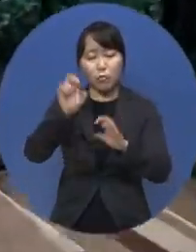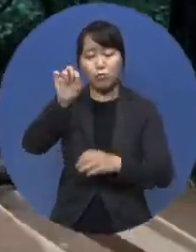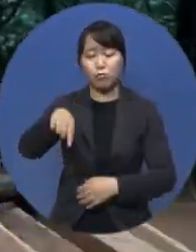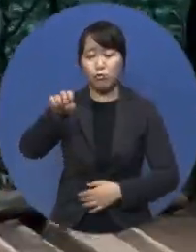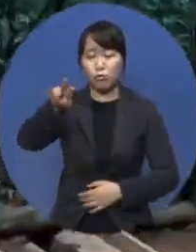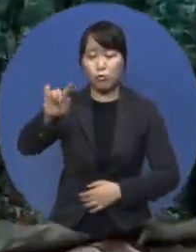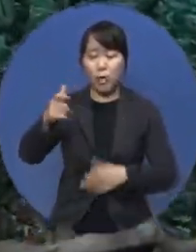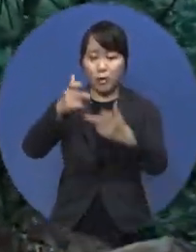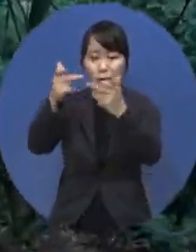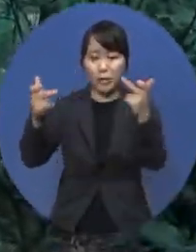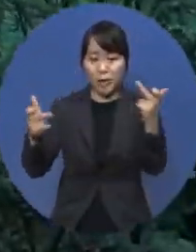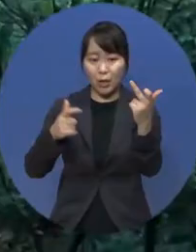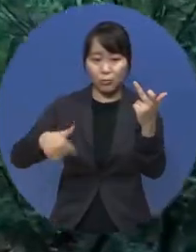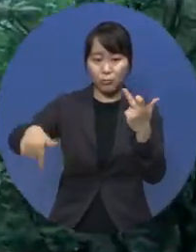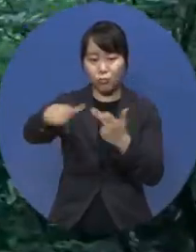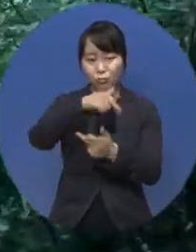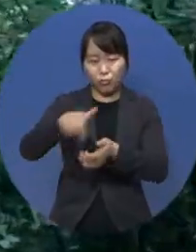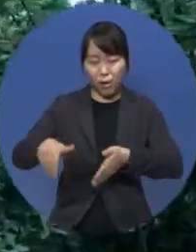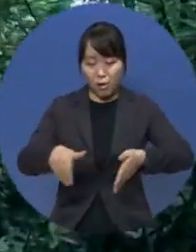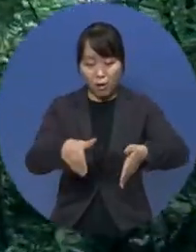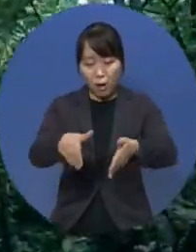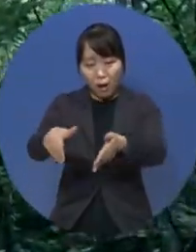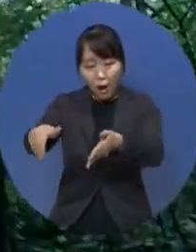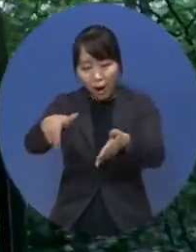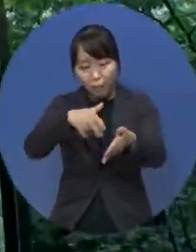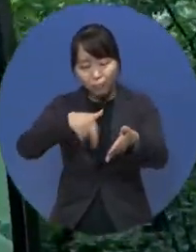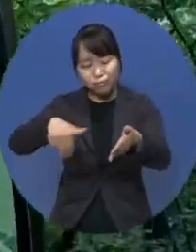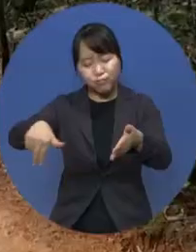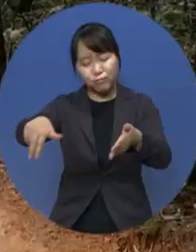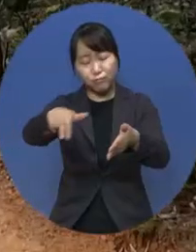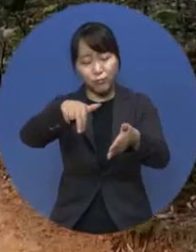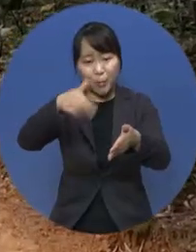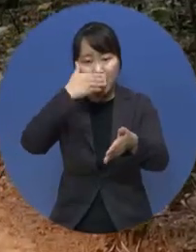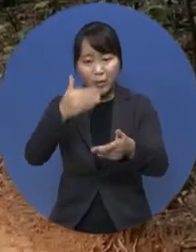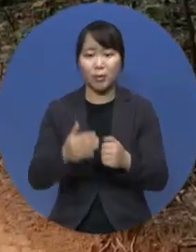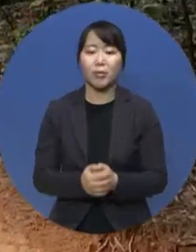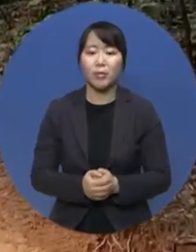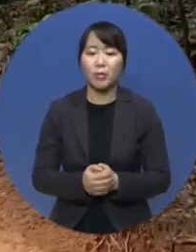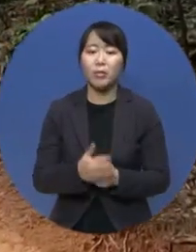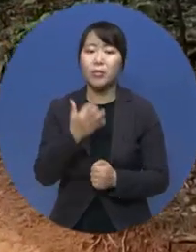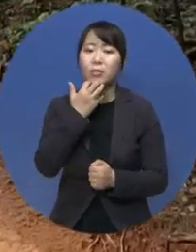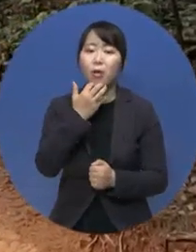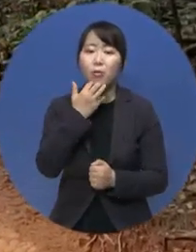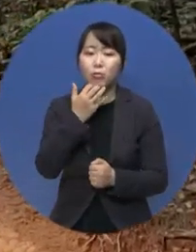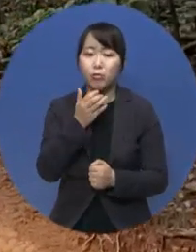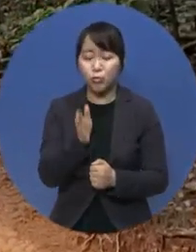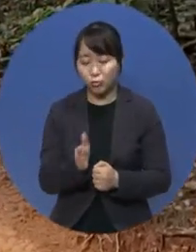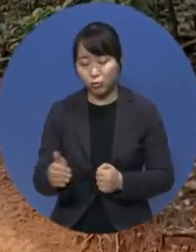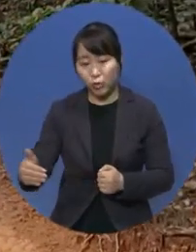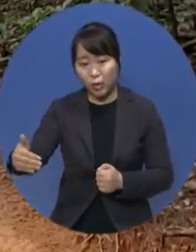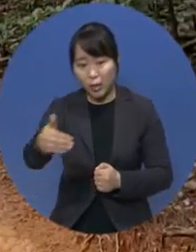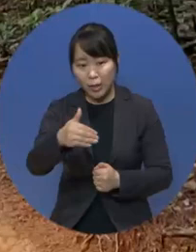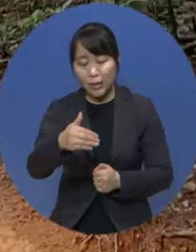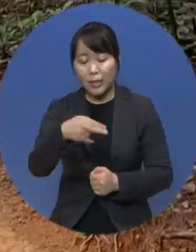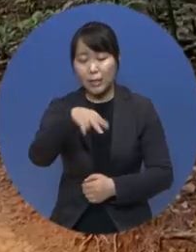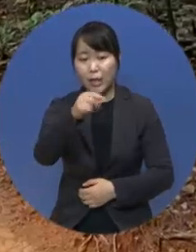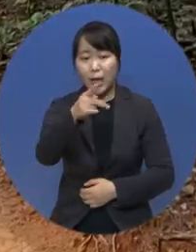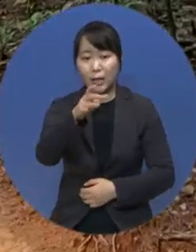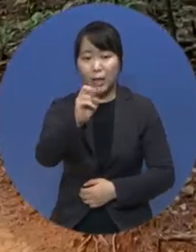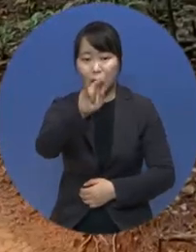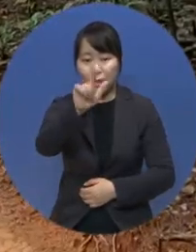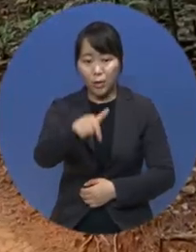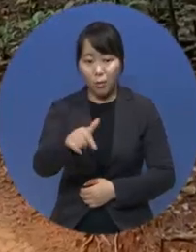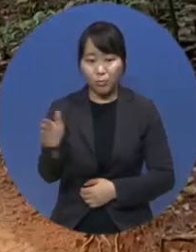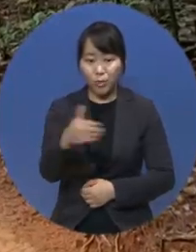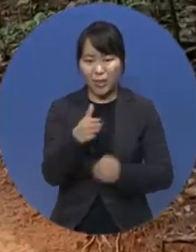를 조성해 자연 생태계를 탐방할 주도록 했습니다 서울둘레길 사당역에서 출발하면 우면산